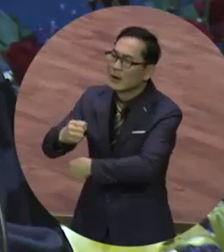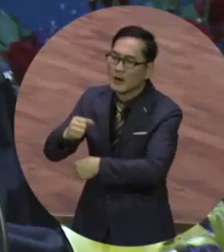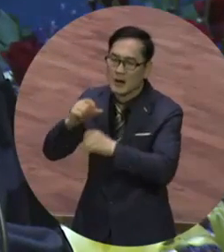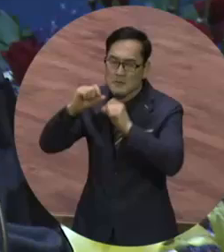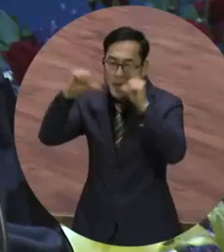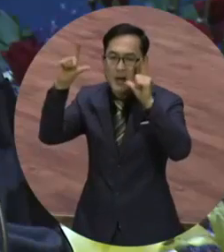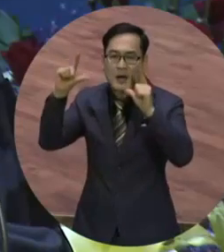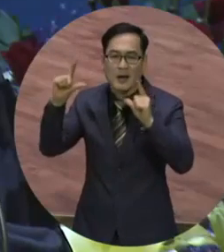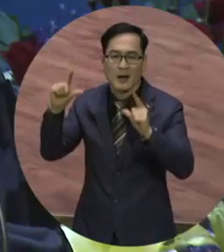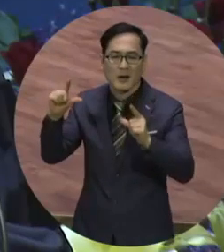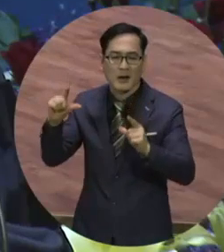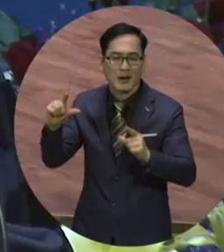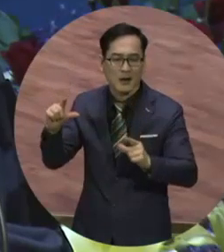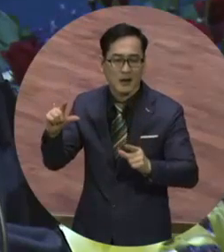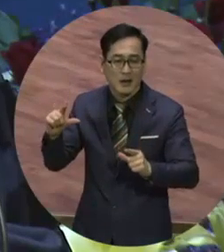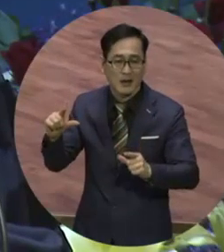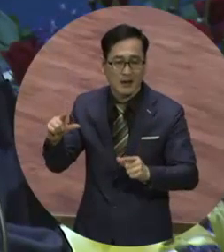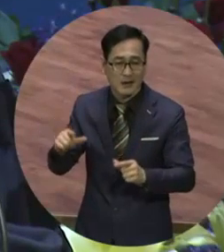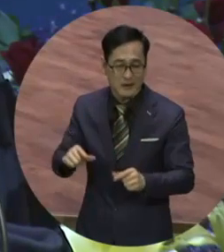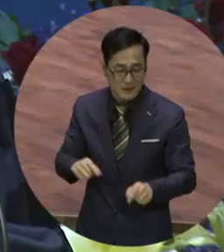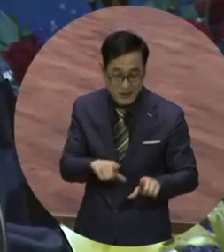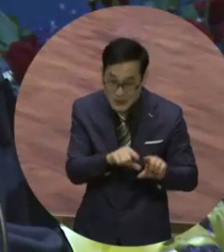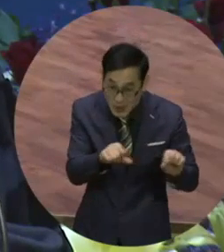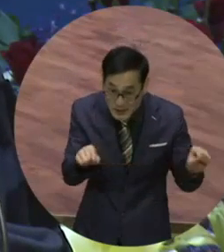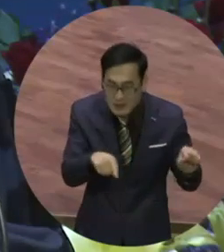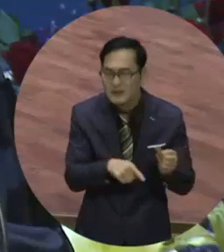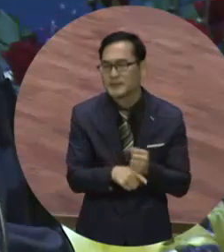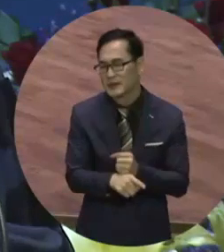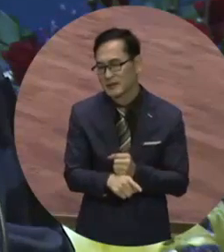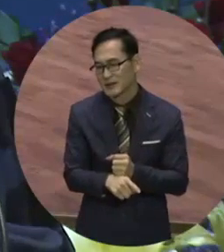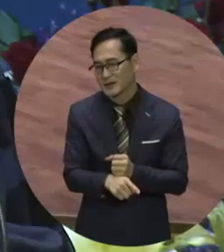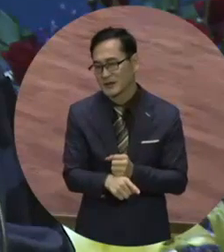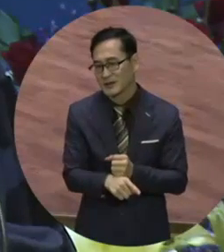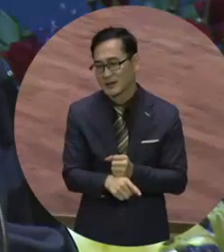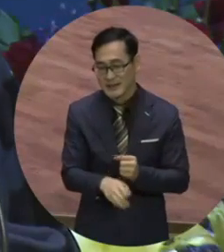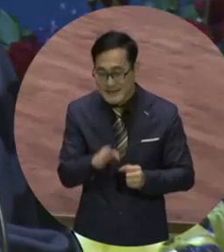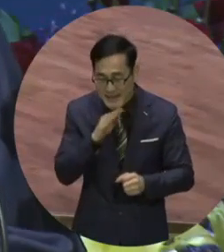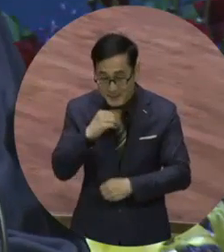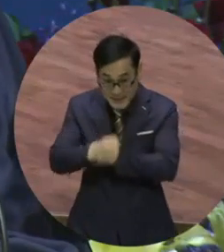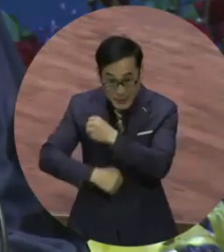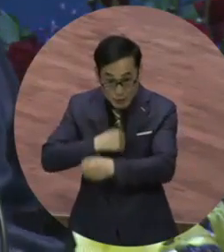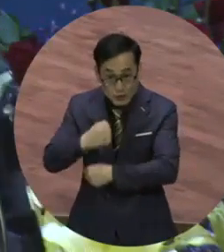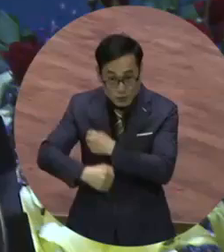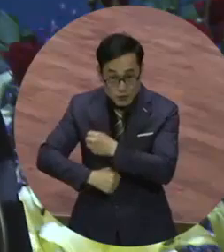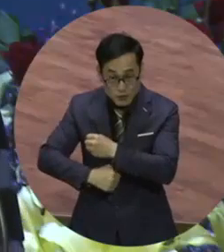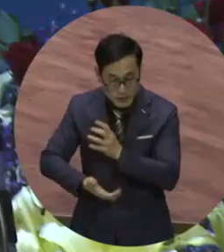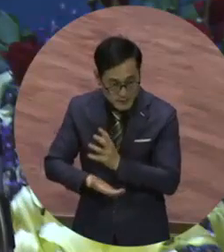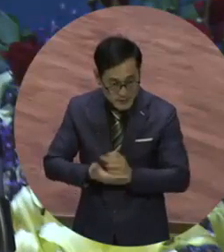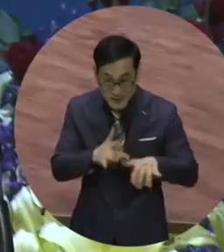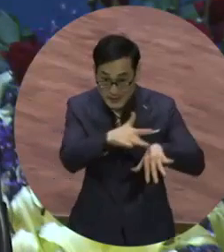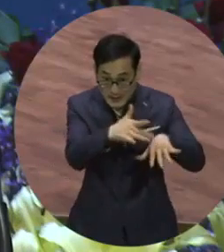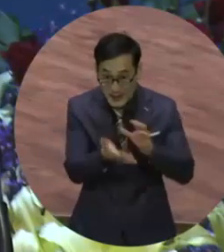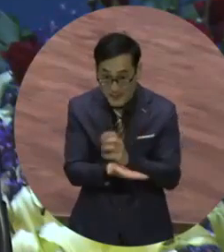예수 그리스도를 통해 주신 이 참 자유 이거 뺏기지 말라고